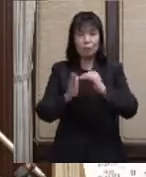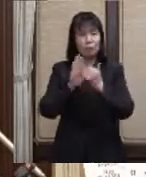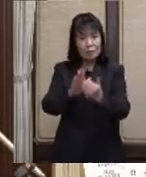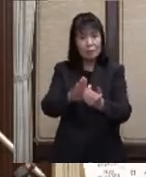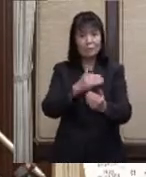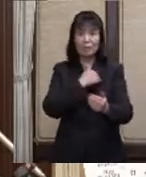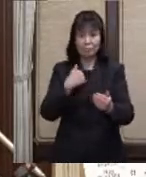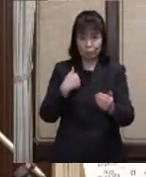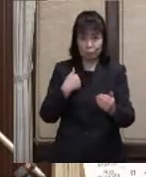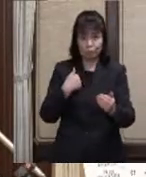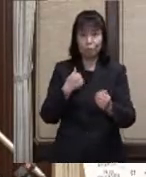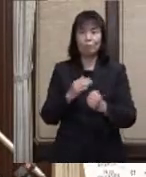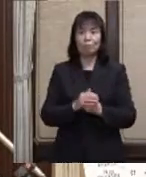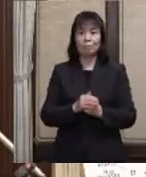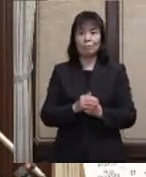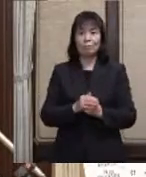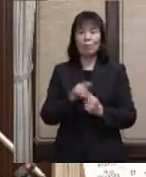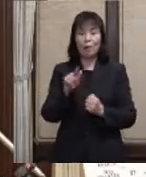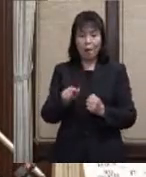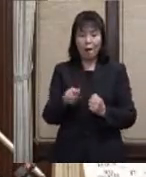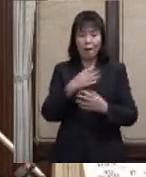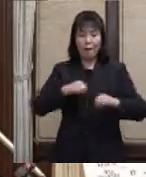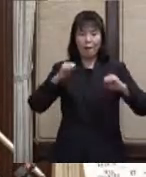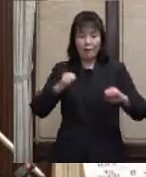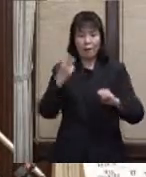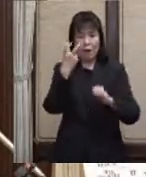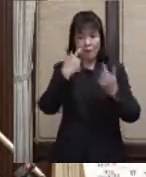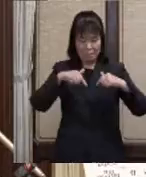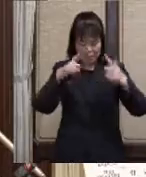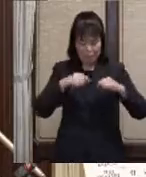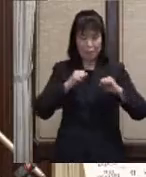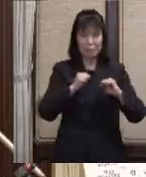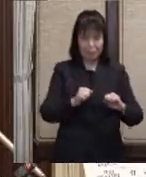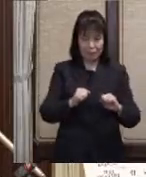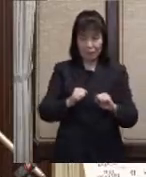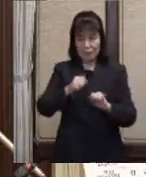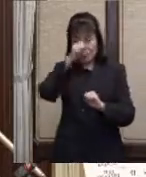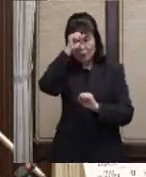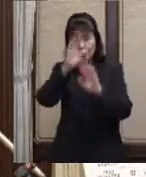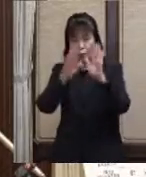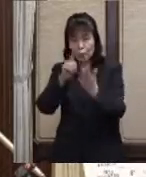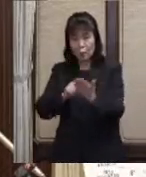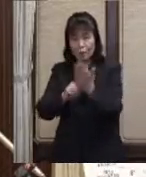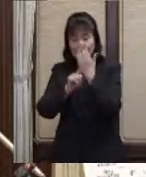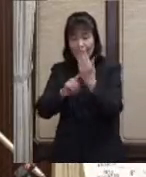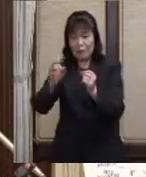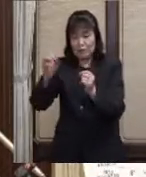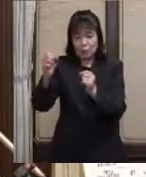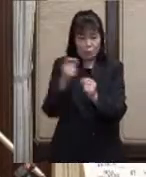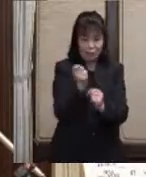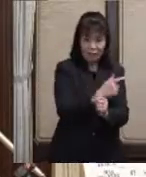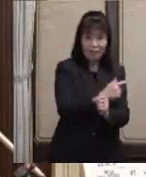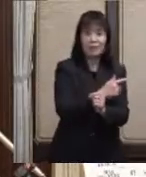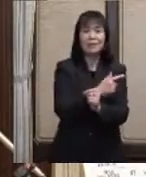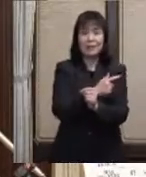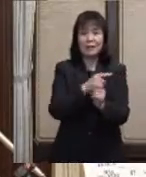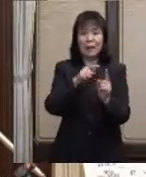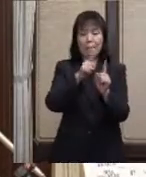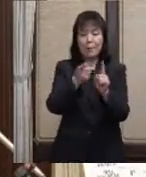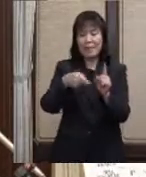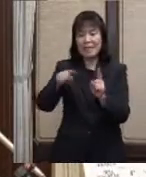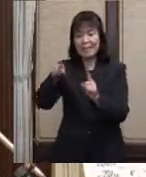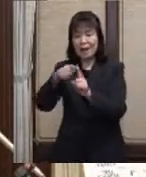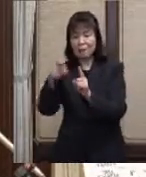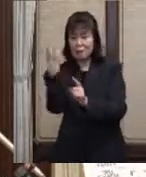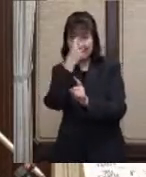ありますから、これは健康観察毎日行って、症状が出た段階で速やかに PCR